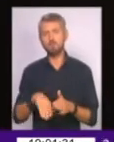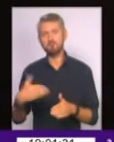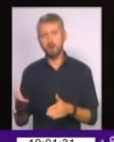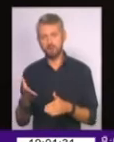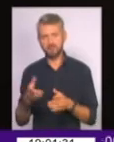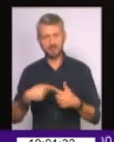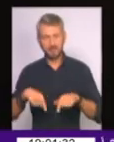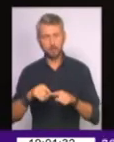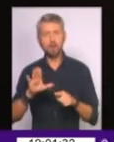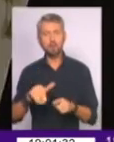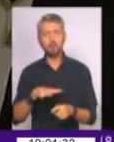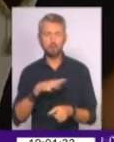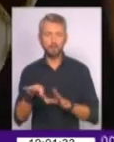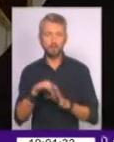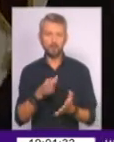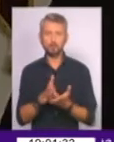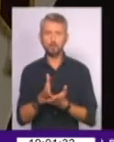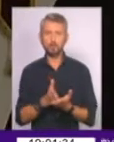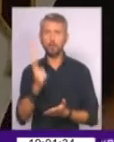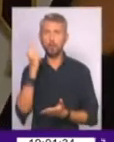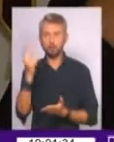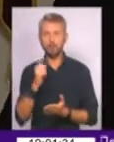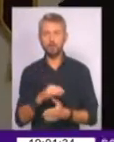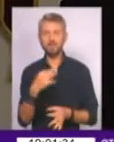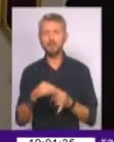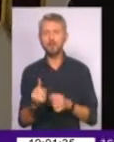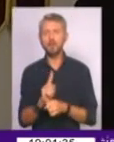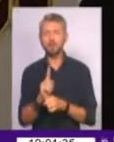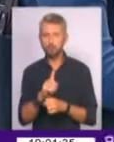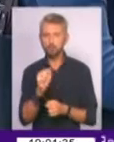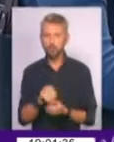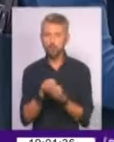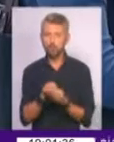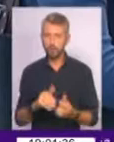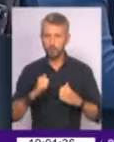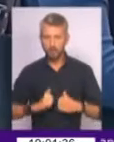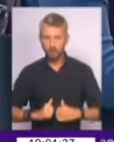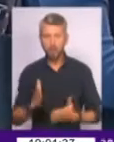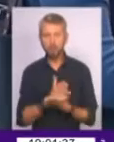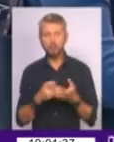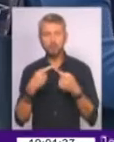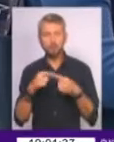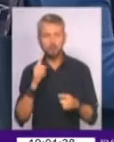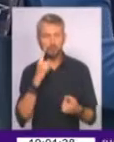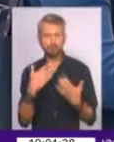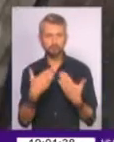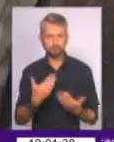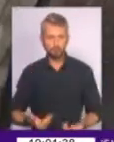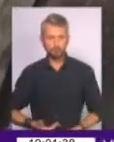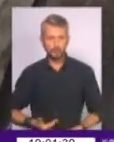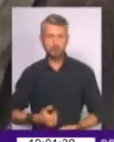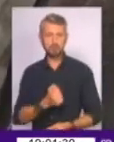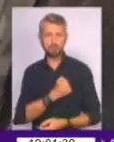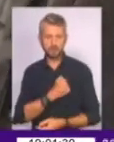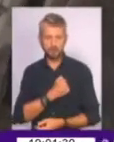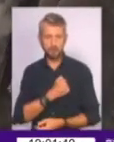вибір – служити Господу. Отець запалює свічу за упокій побратимів. Зовсім по-іншому переосмислив життя після Іловайська і боєць батальйону «Донбас»